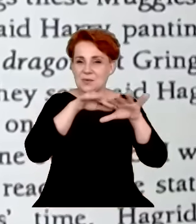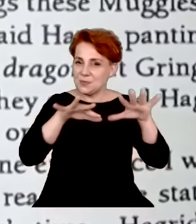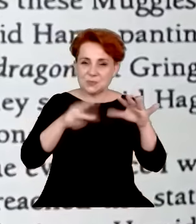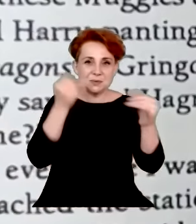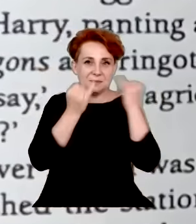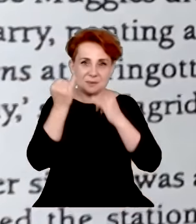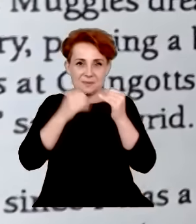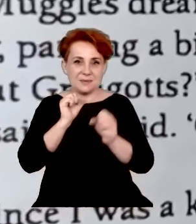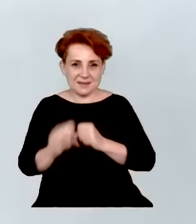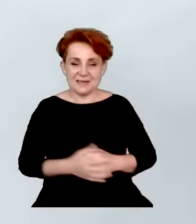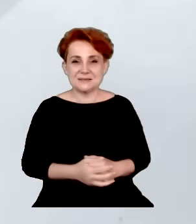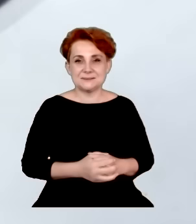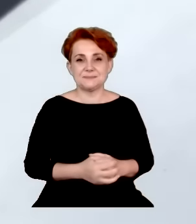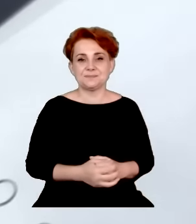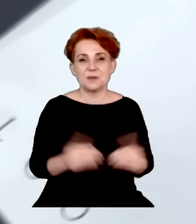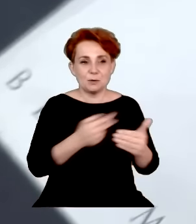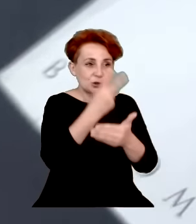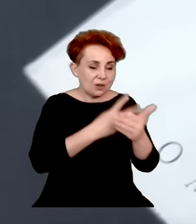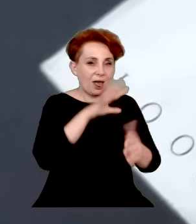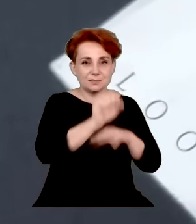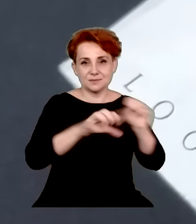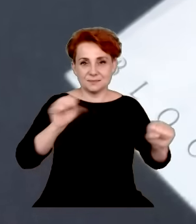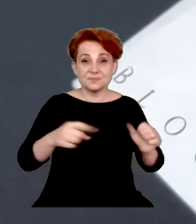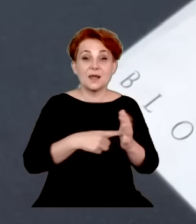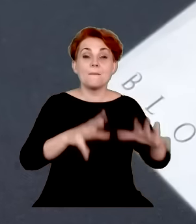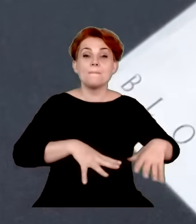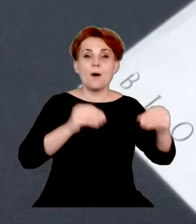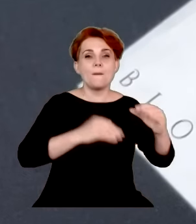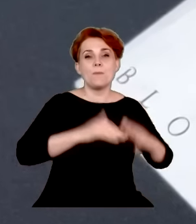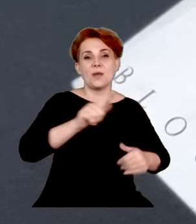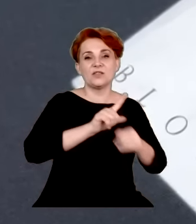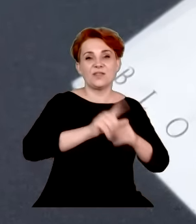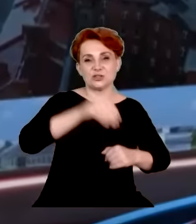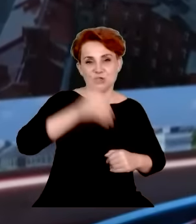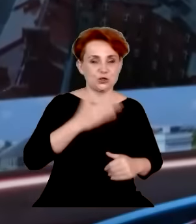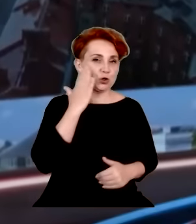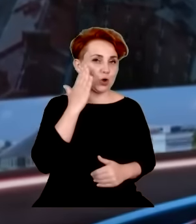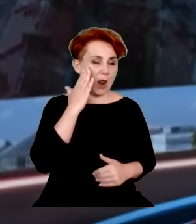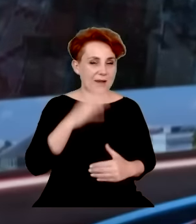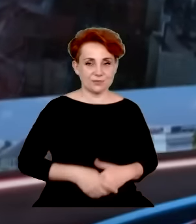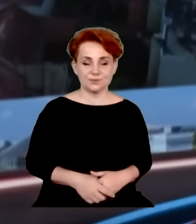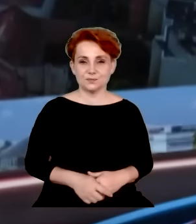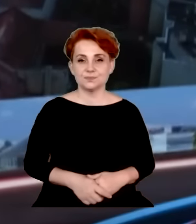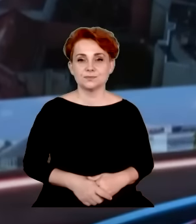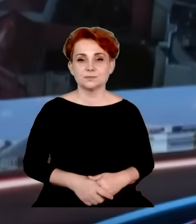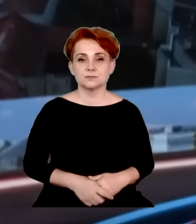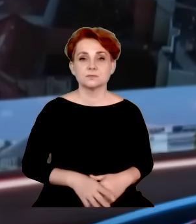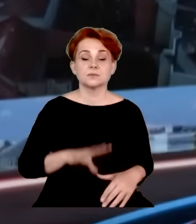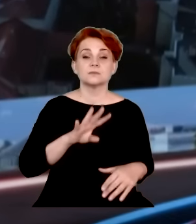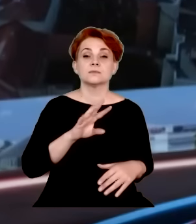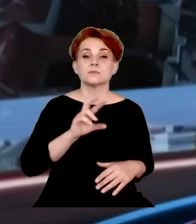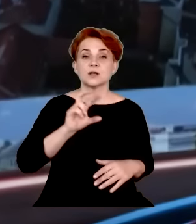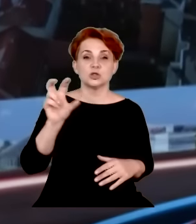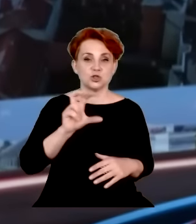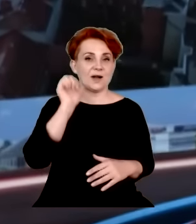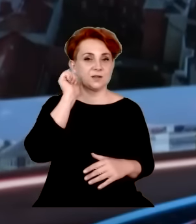kolekcjonera. Wystarczy się w niego wczytać. Cena wywoławcza wynosi ponad 12 tysięcy dolarów. Czwartek jutrzejszy widzę